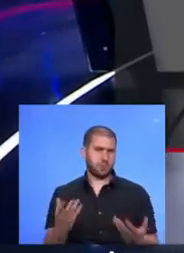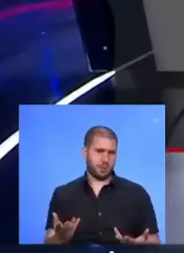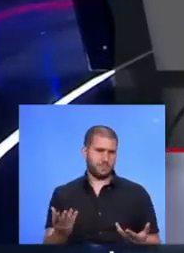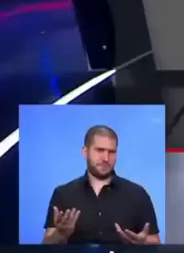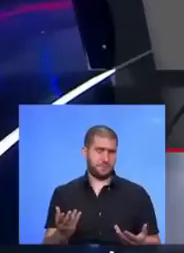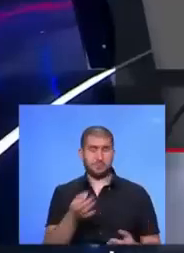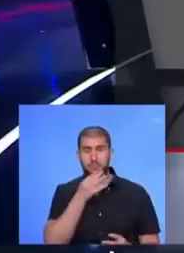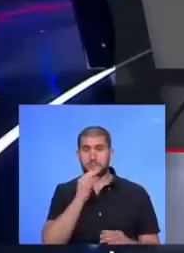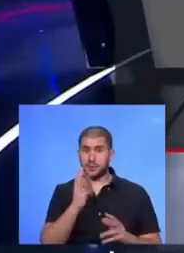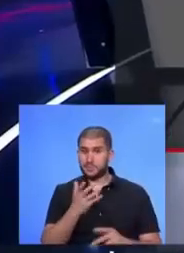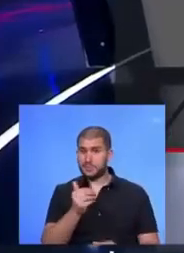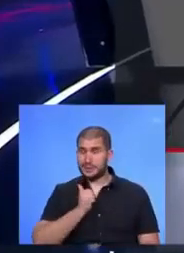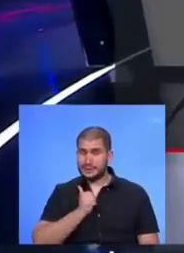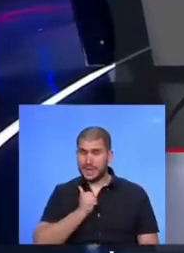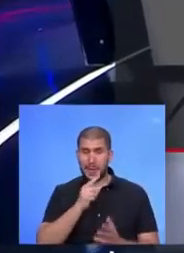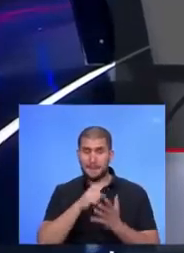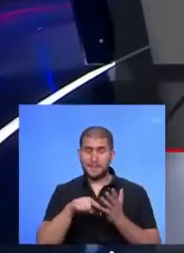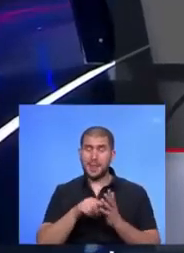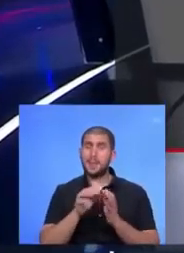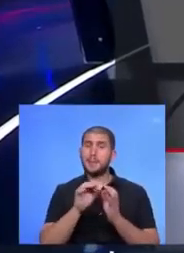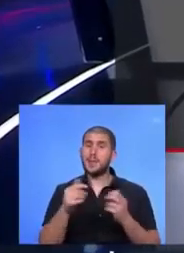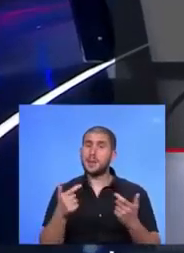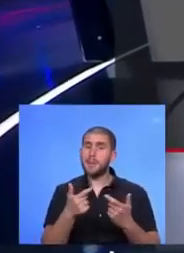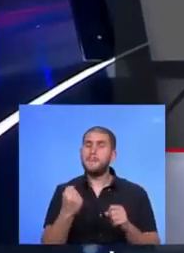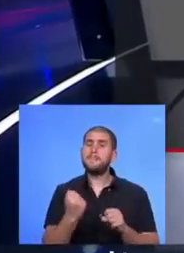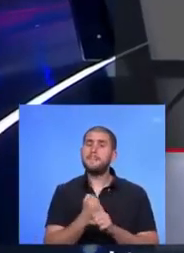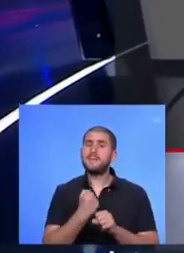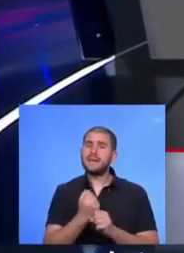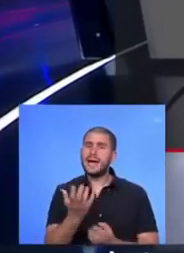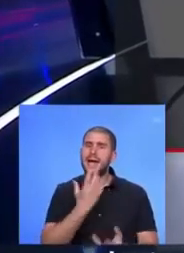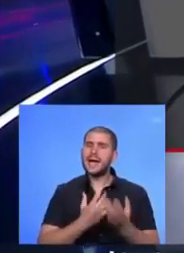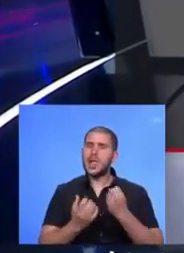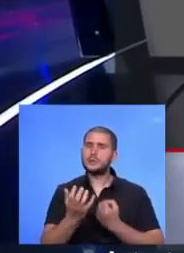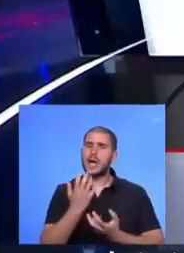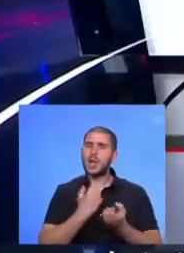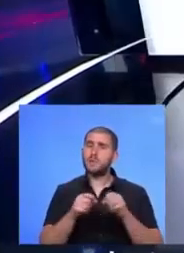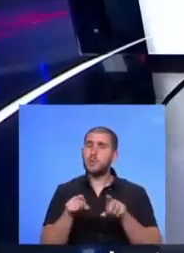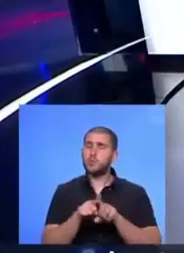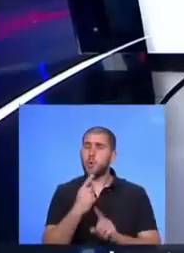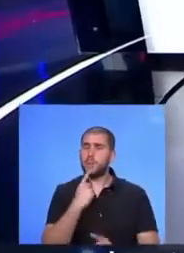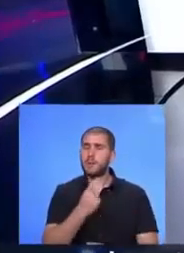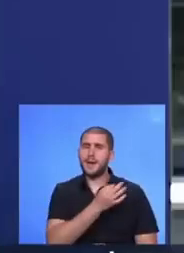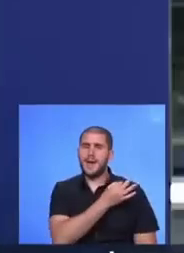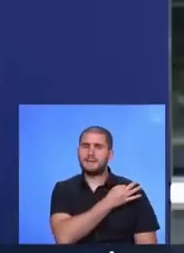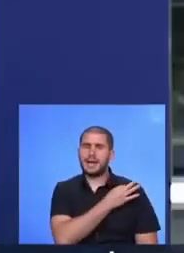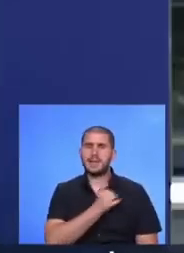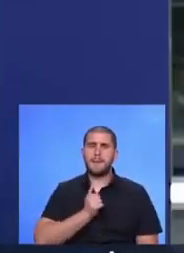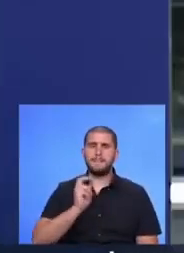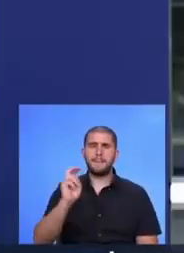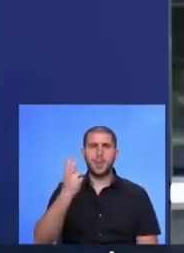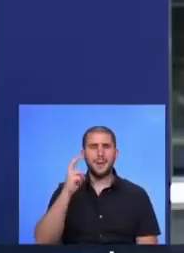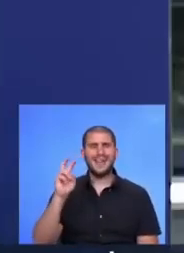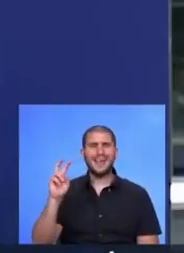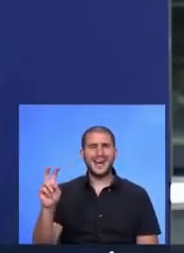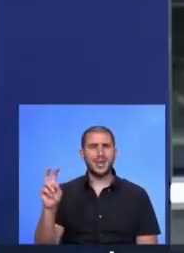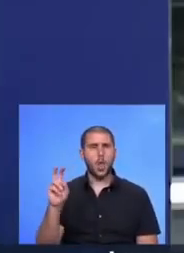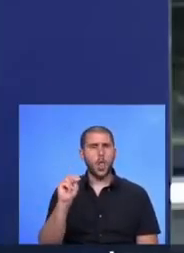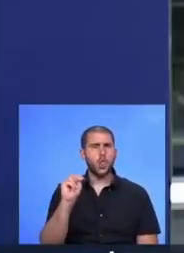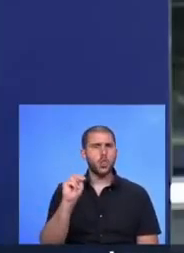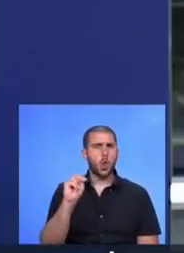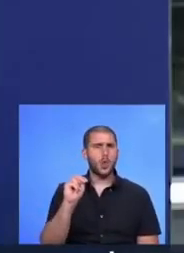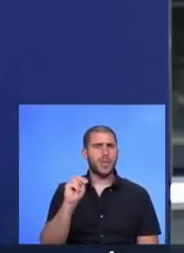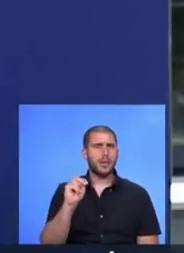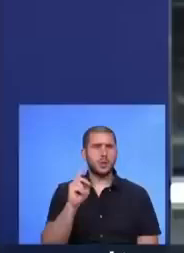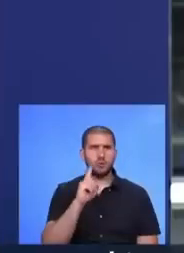האם צה"ל ביטל בתחילת המלחמה מבצע לחילוץ חטופים, כפי שטוען רב סרן במילואים עידו נורדן, כך לבטא את